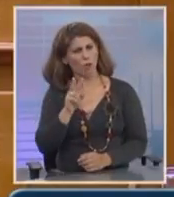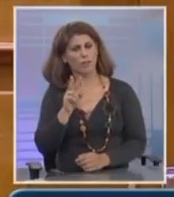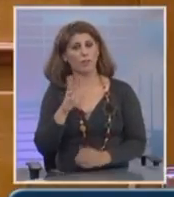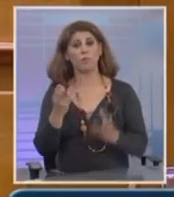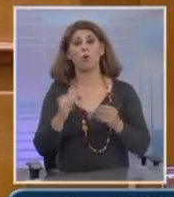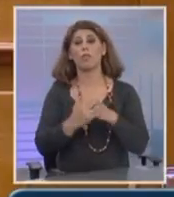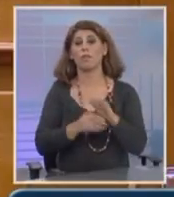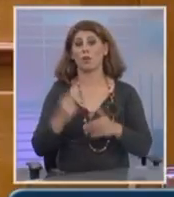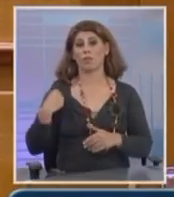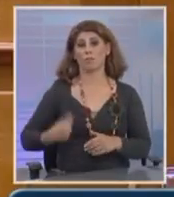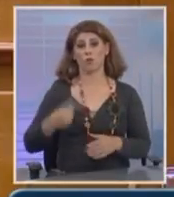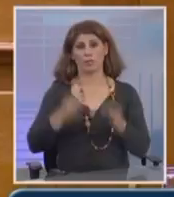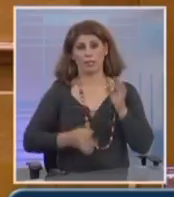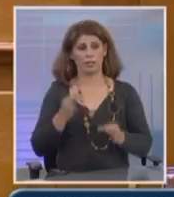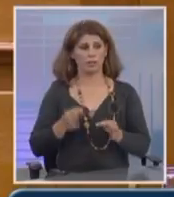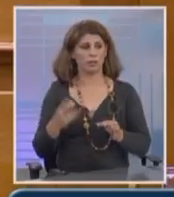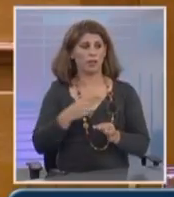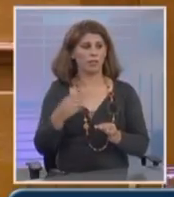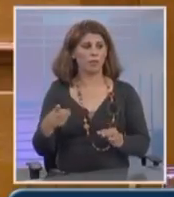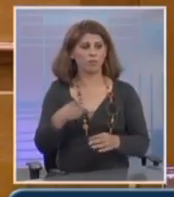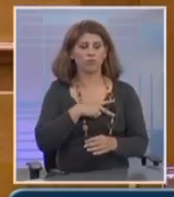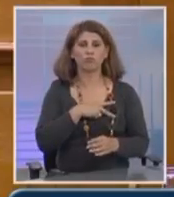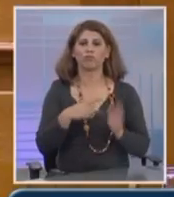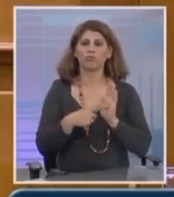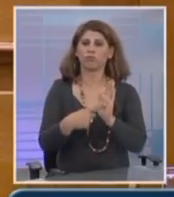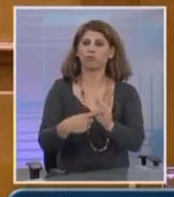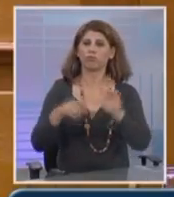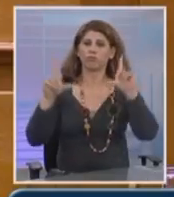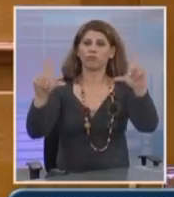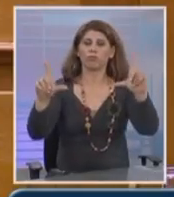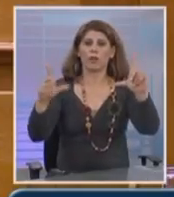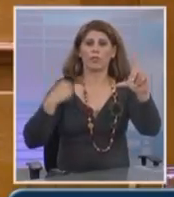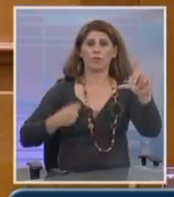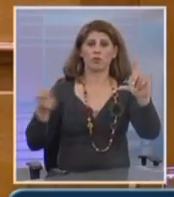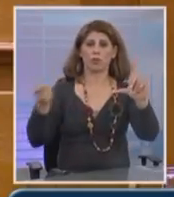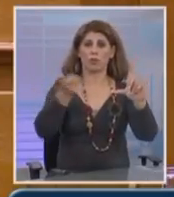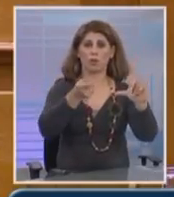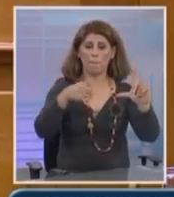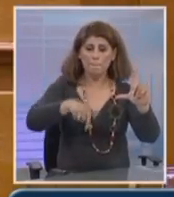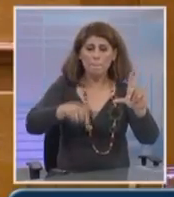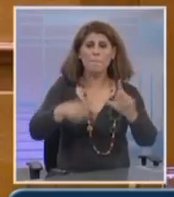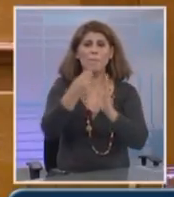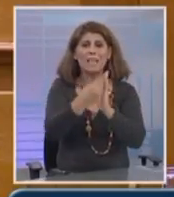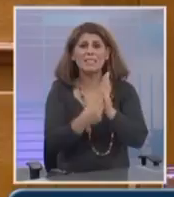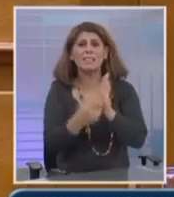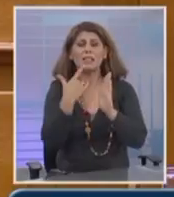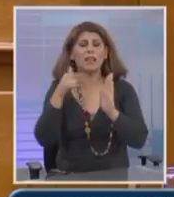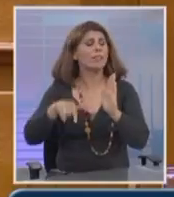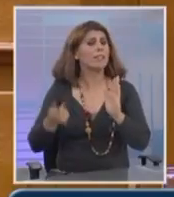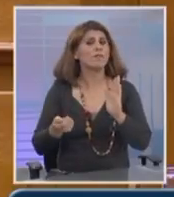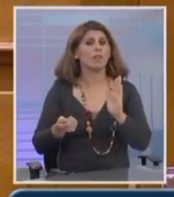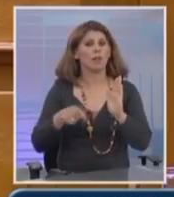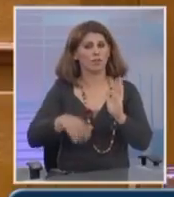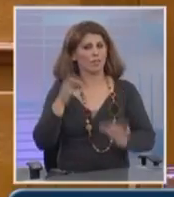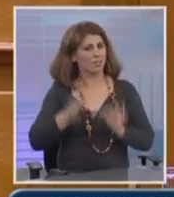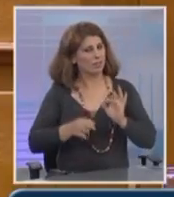δημόσια συζήτηση για την ορθή απεικόνηση του δημοσίου χρέους με όρους παρούσης αξίας. Μια συζήτηση η οποία θα δούλευε